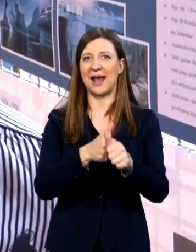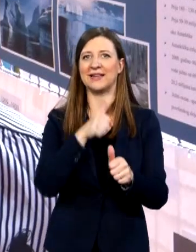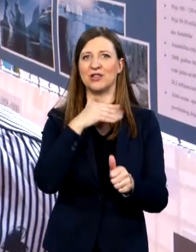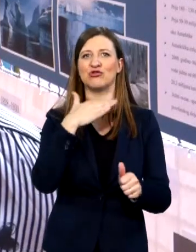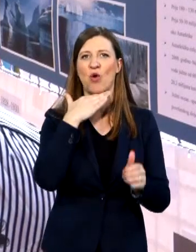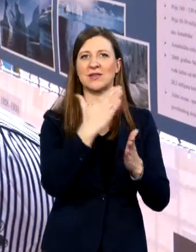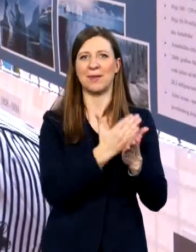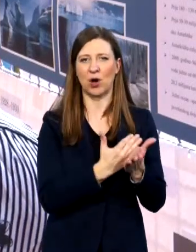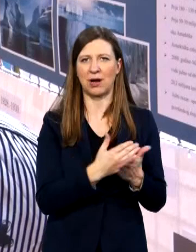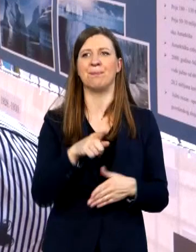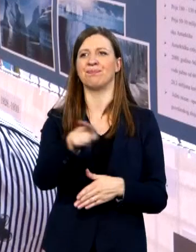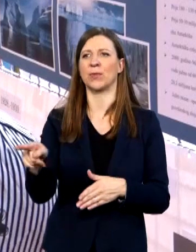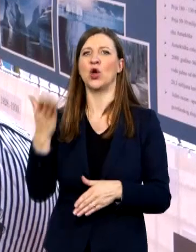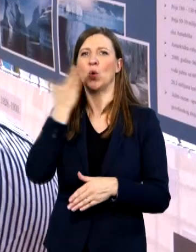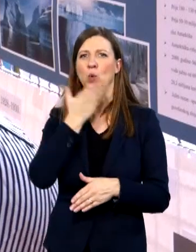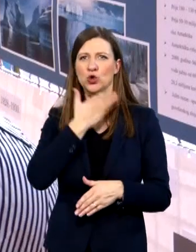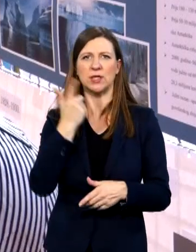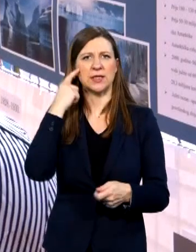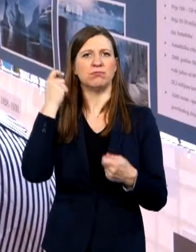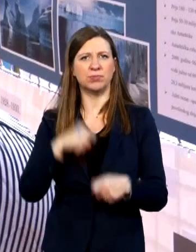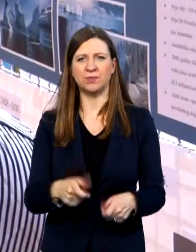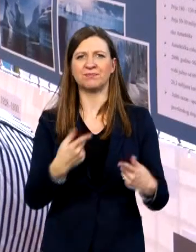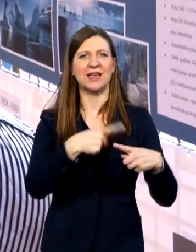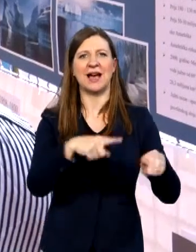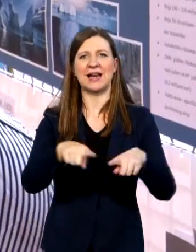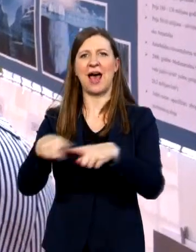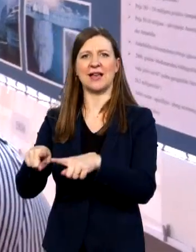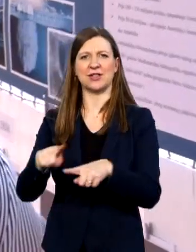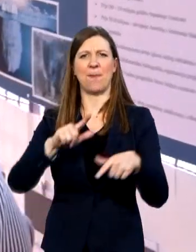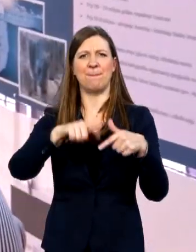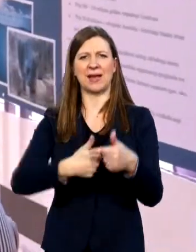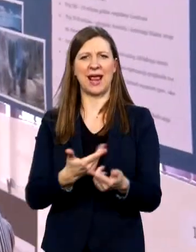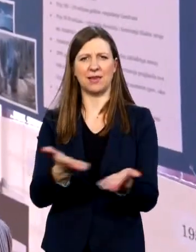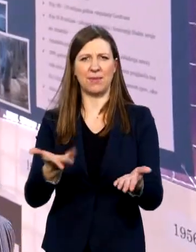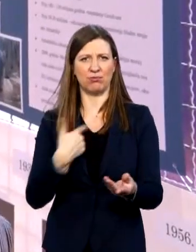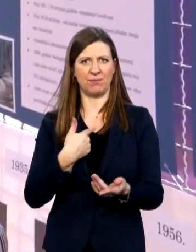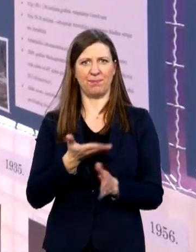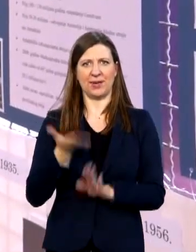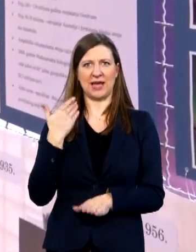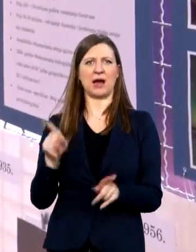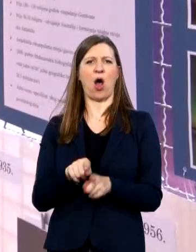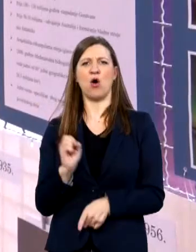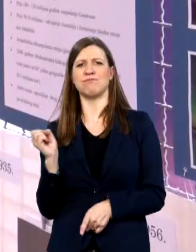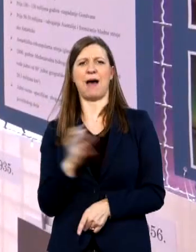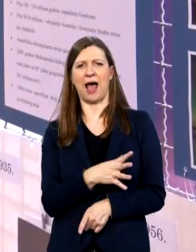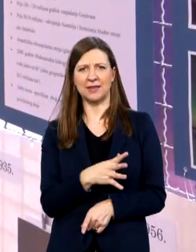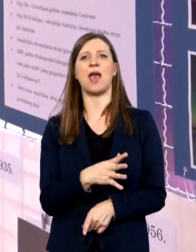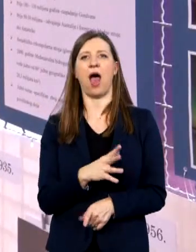želju uključiti se i od različitih predmeta, da tako kažemo, koje smo odbacili, izraditi